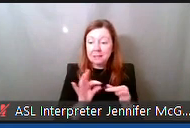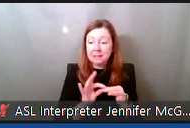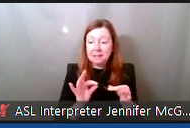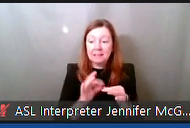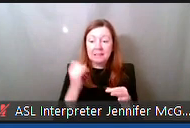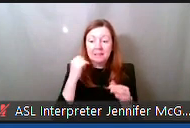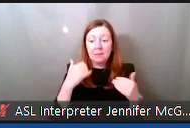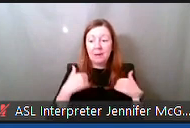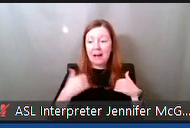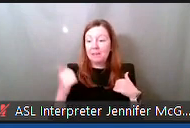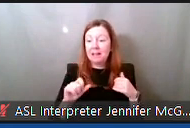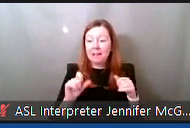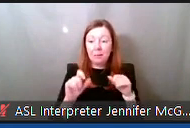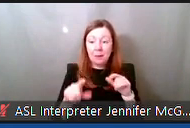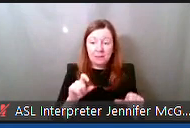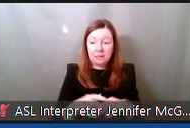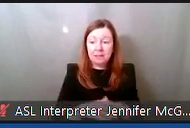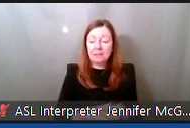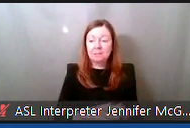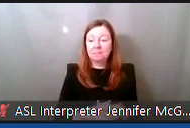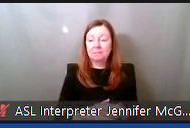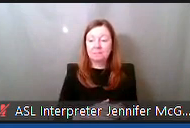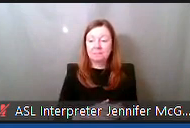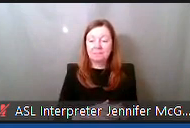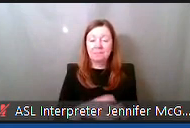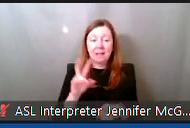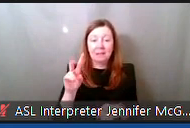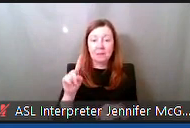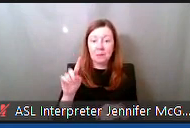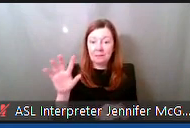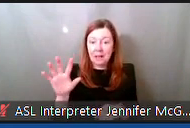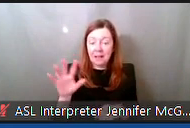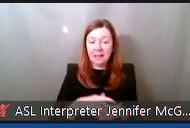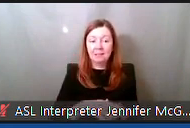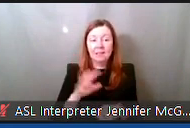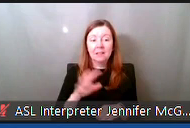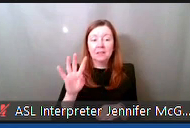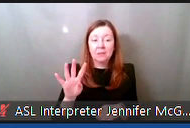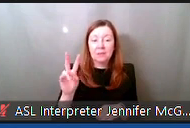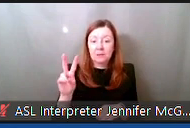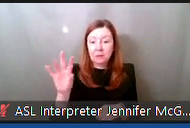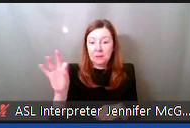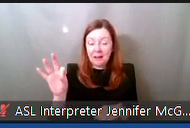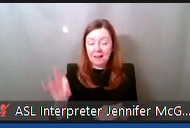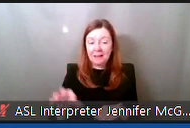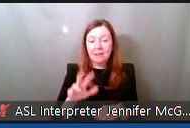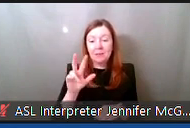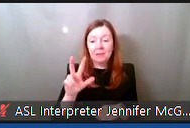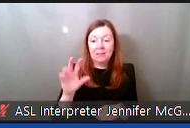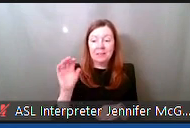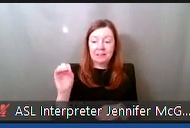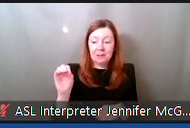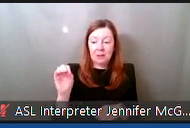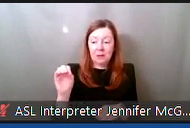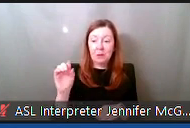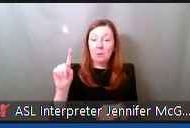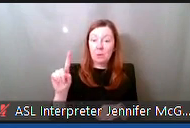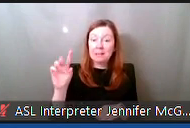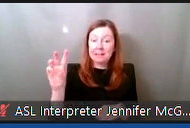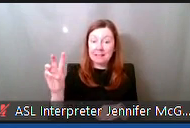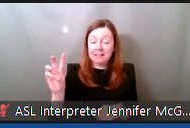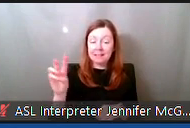或者呢给我们发电子邮件，或者是给我们发打电话，来电至于